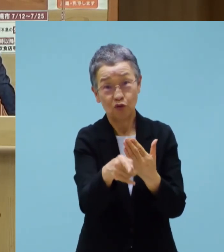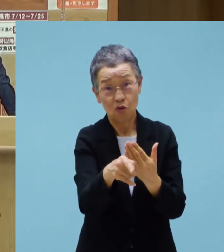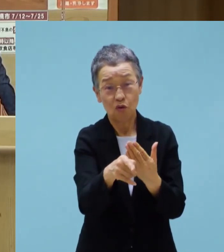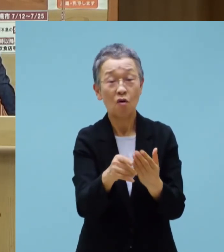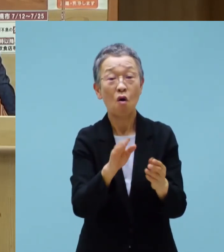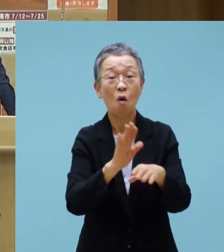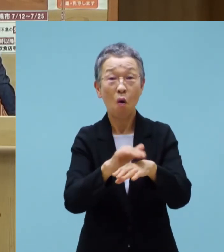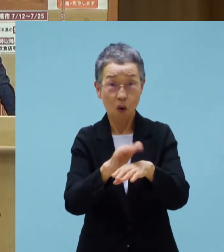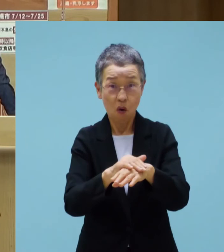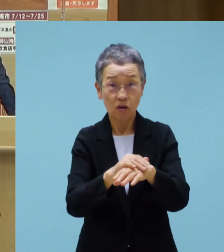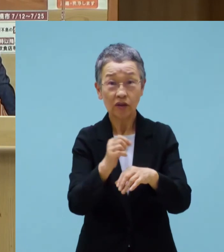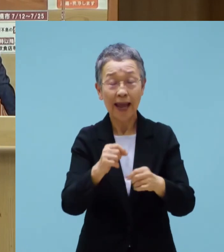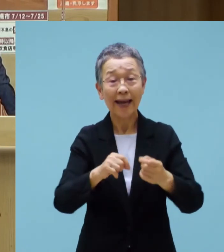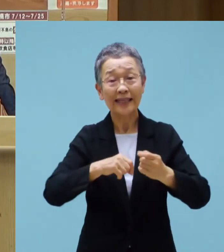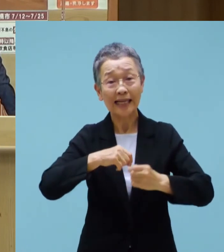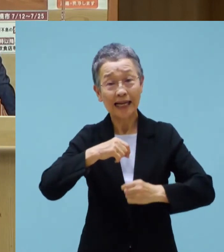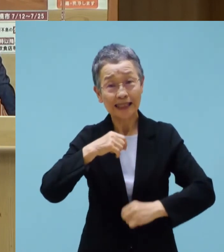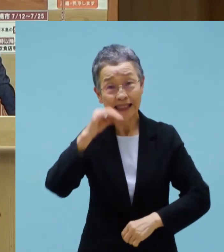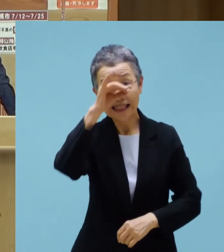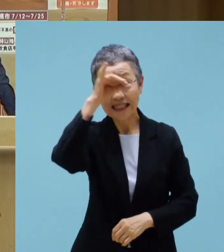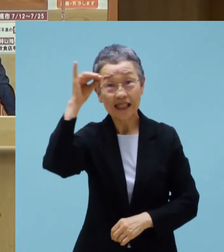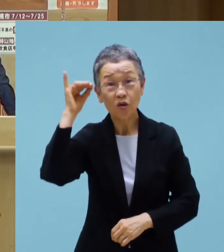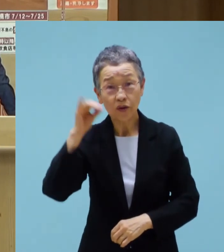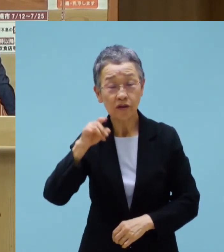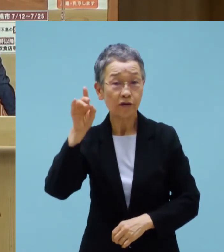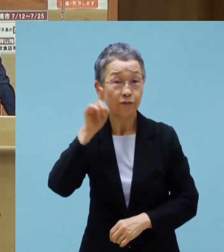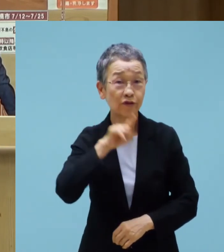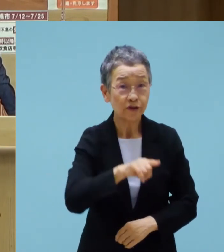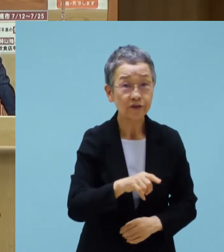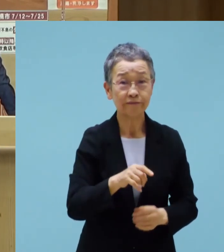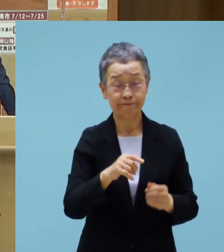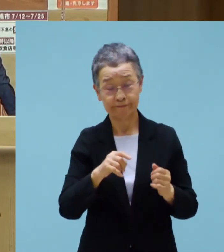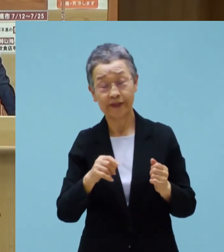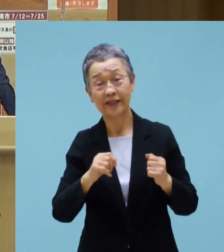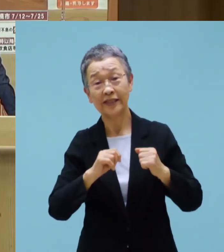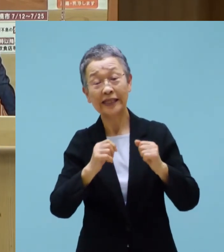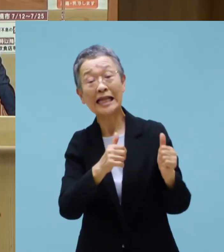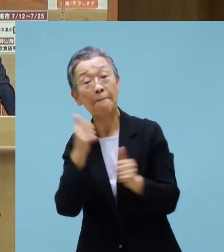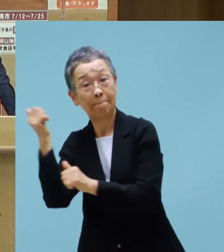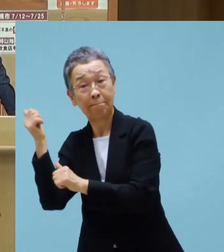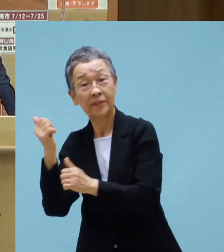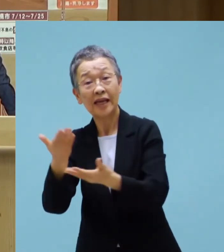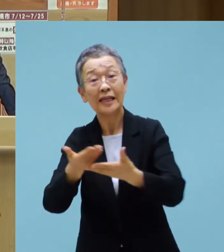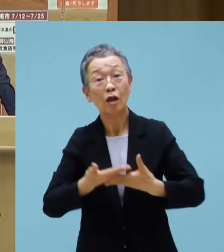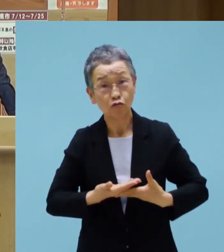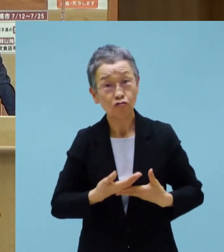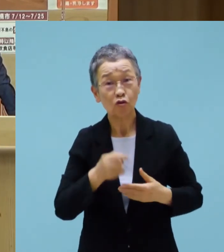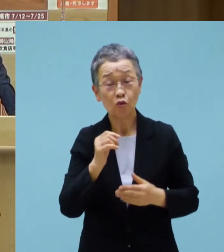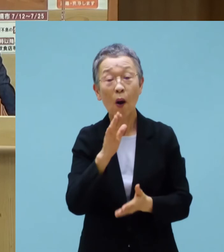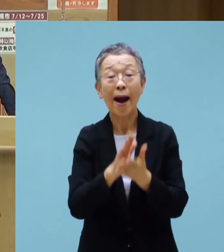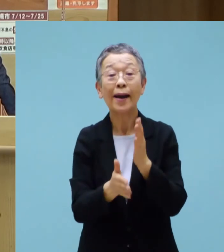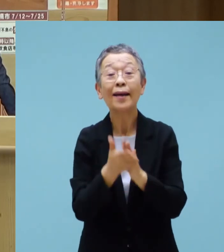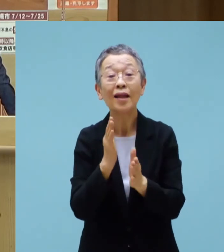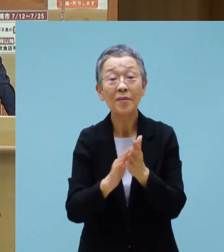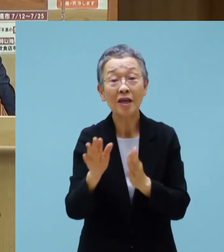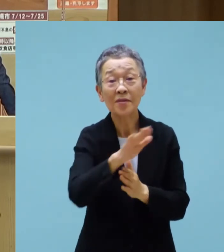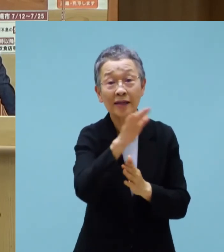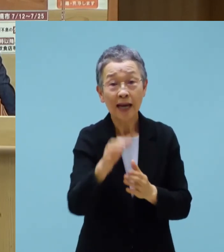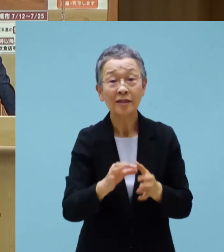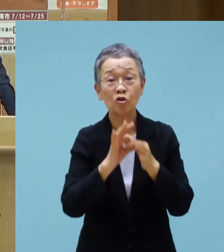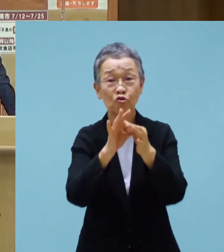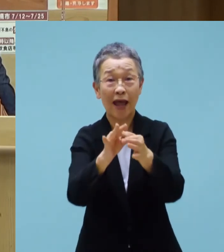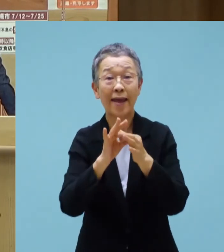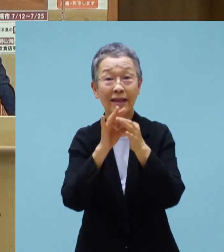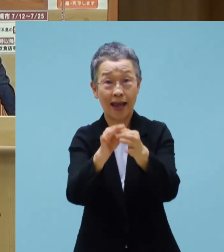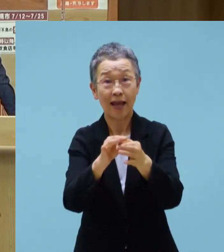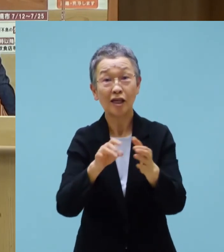して正しい知識に基づいて迅速かつ的確に避難をしていただく、まあ、こういったことを改めて皆様にしっかりお伝えをしていく、